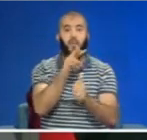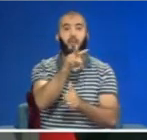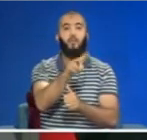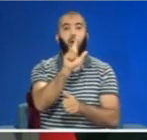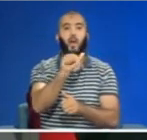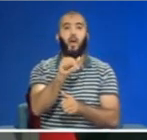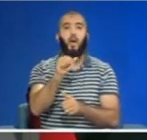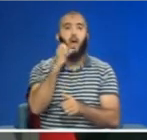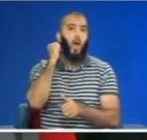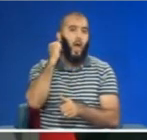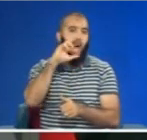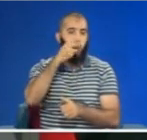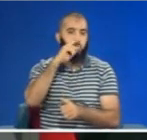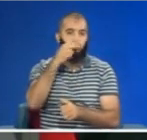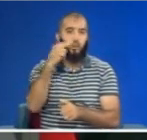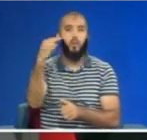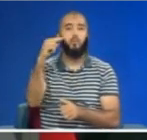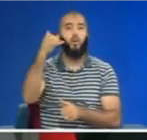التي عودناكم عليها: